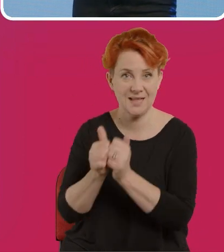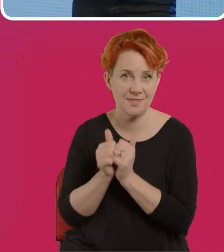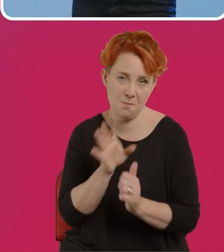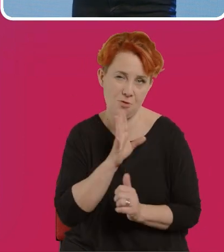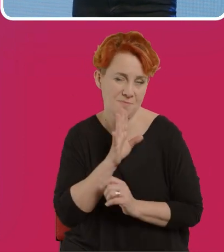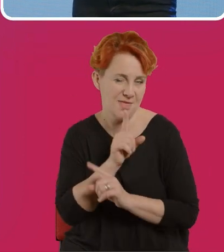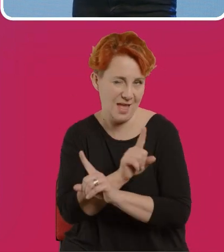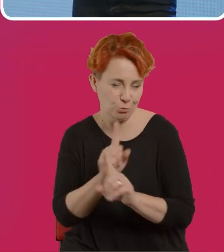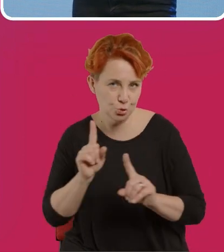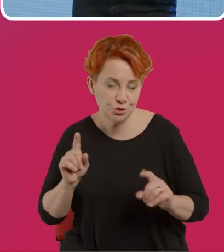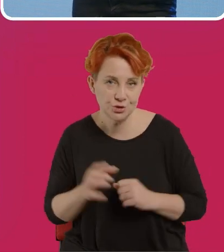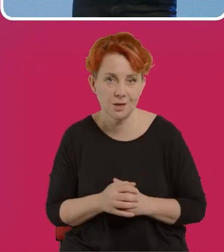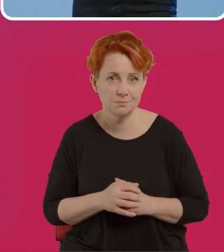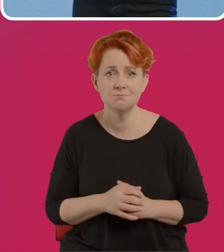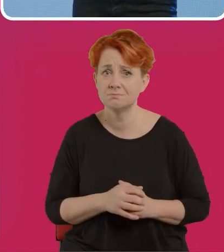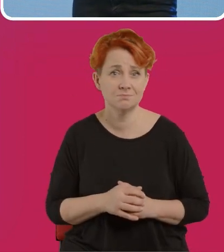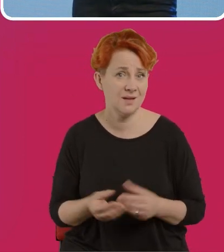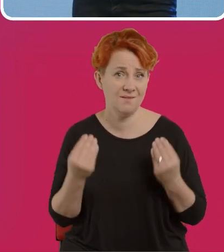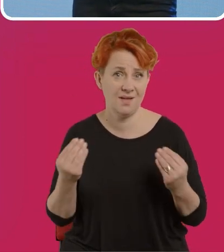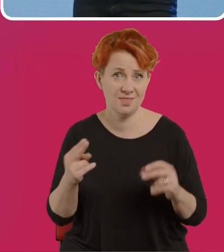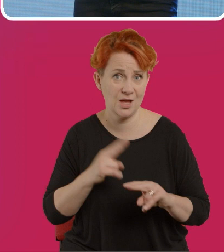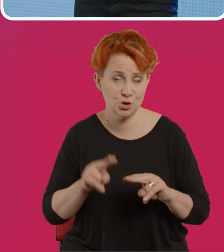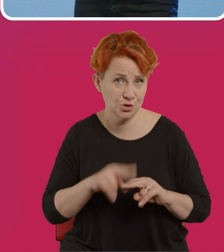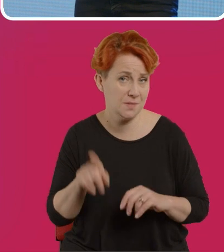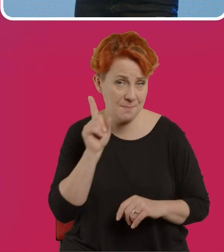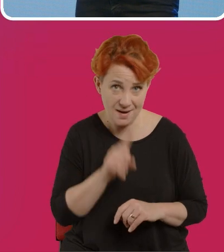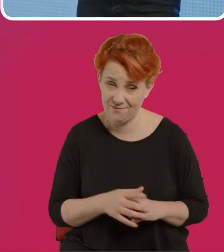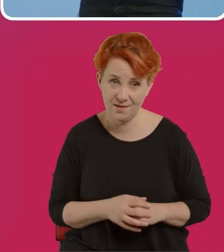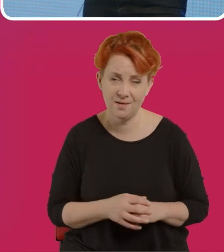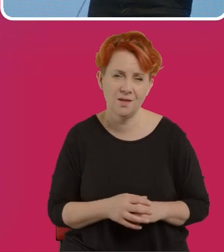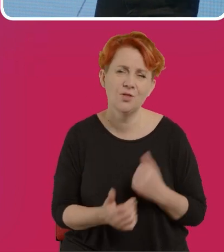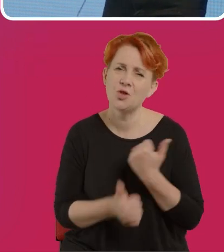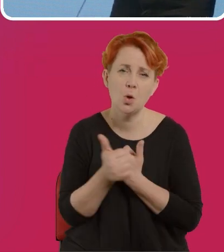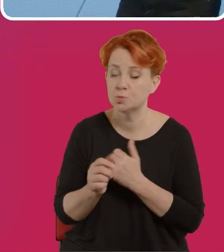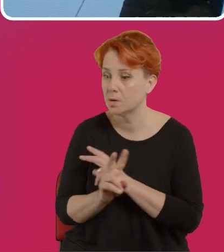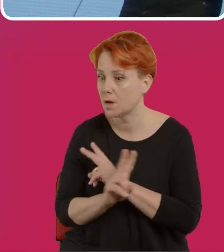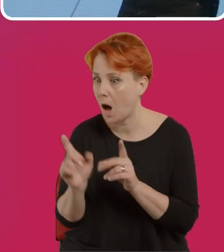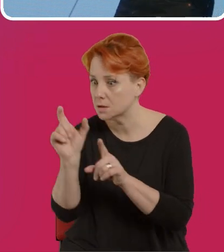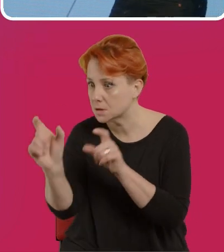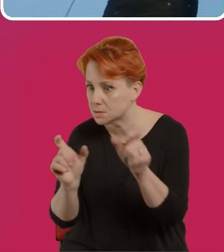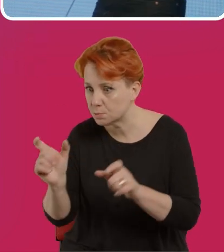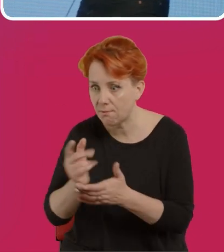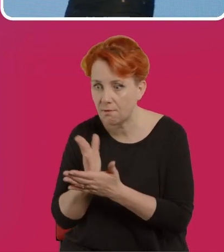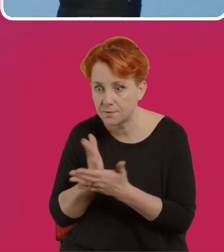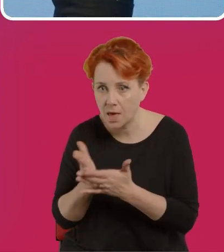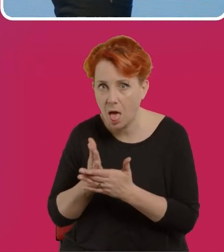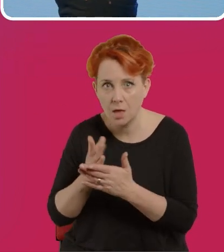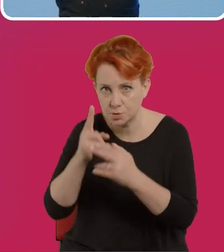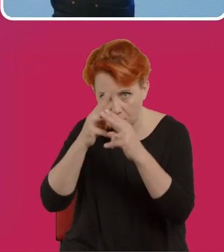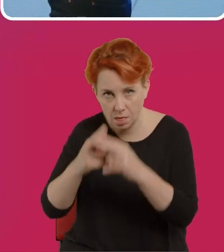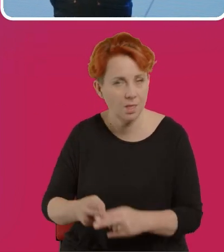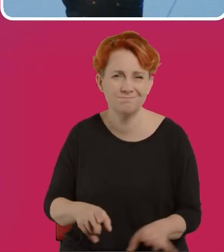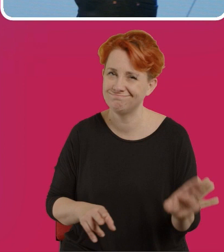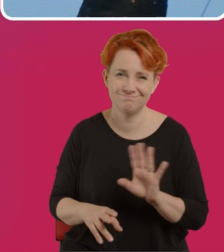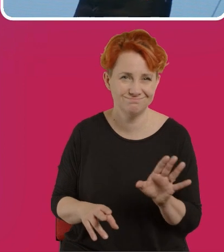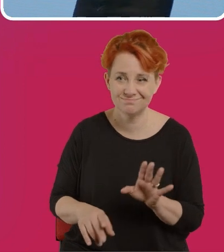i to jest naprawdę fantastyczne narzędzie i nie mówię, żeby tutaj wierzyć w każde słowo, które tam przeczytamy i tak dalej, natomiast baza,